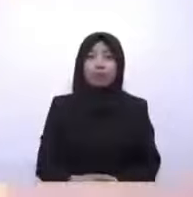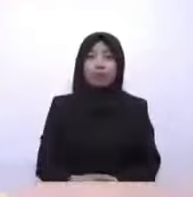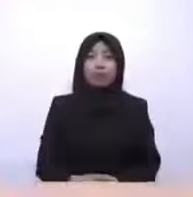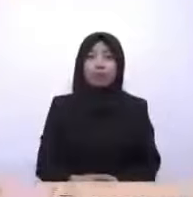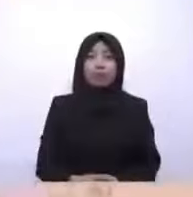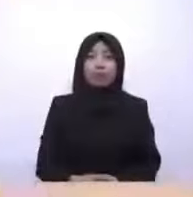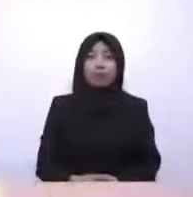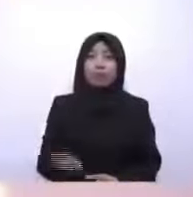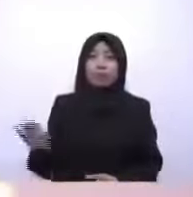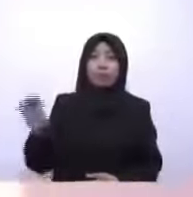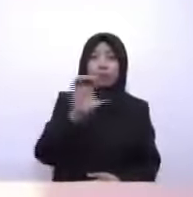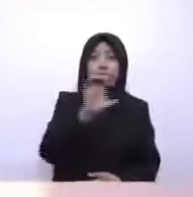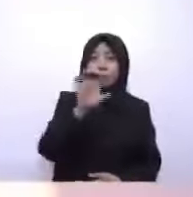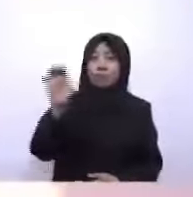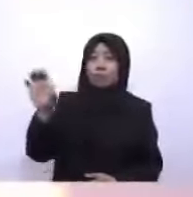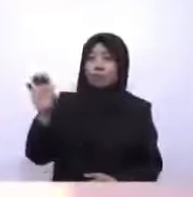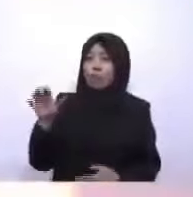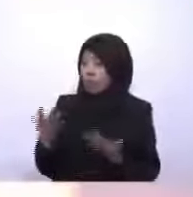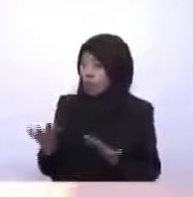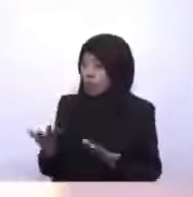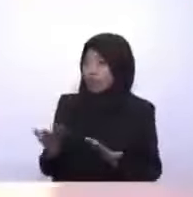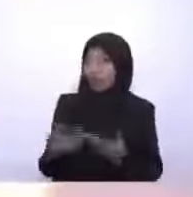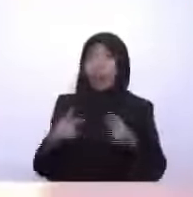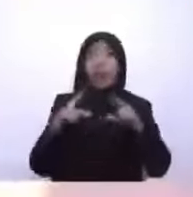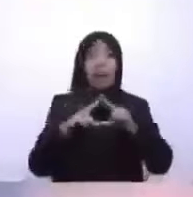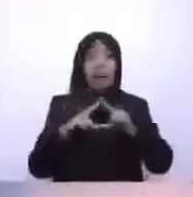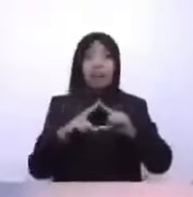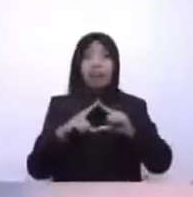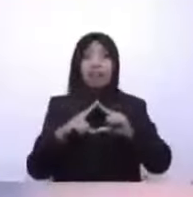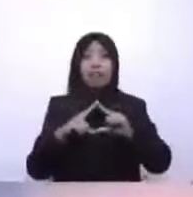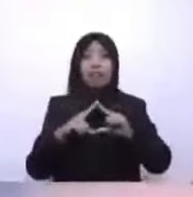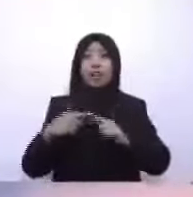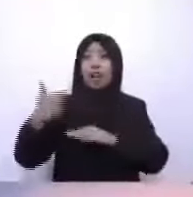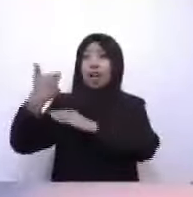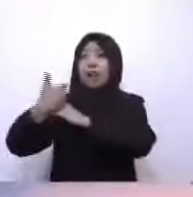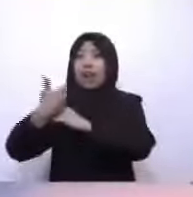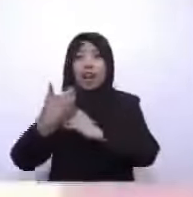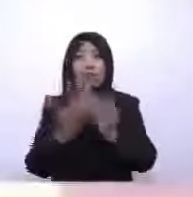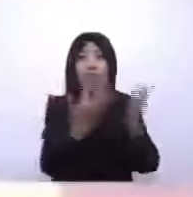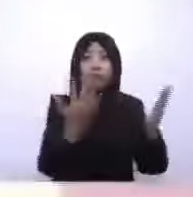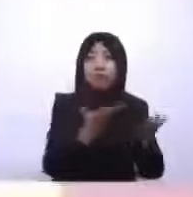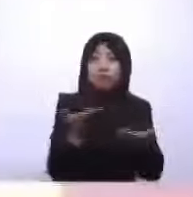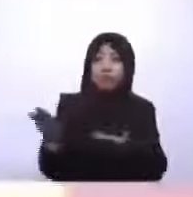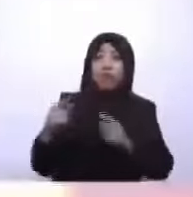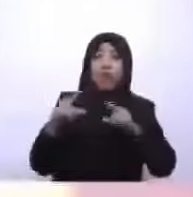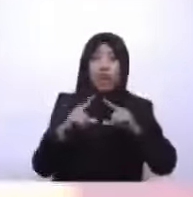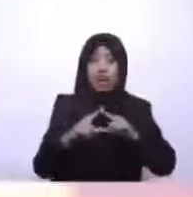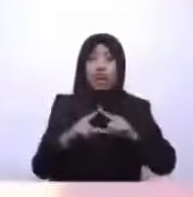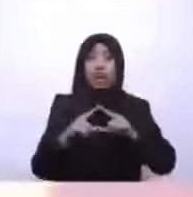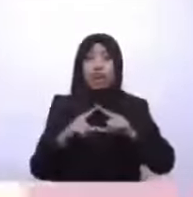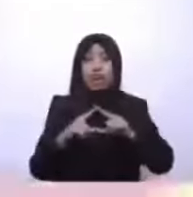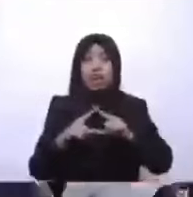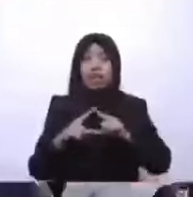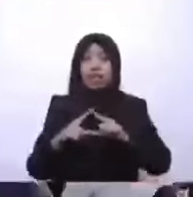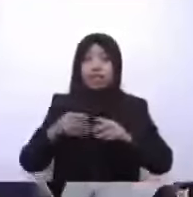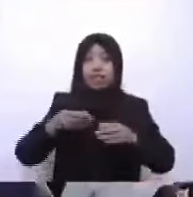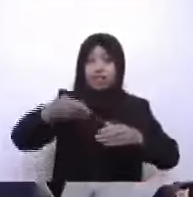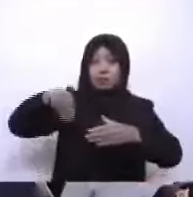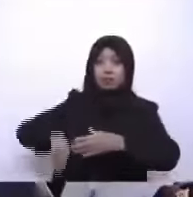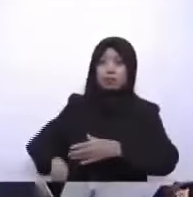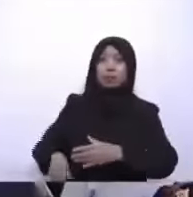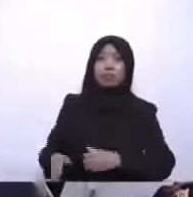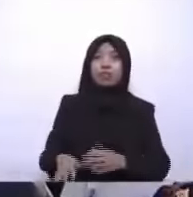Mohon ditunjukkan terlebih dahulu huruf apa? A, dilihatkan juga ke kamera dan hadirin huruf A. Silakan dimasukkan ke wadah kaca dan kembali ke